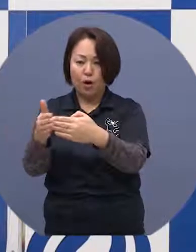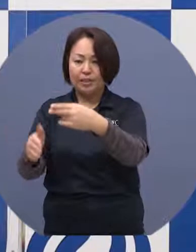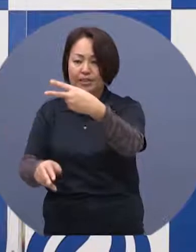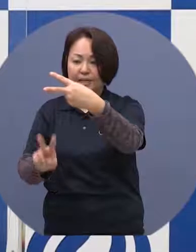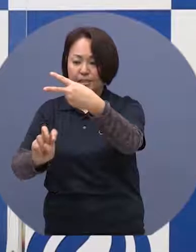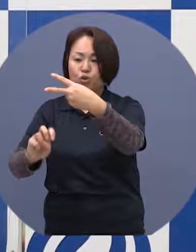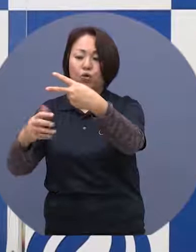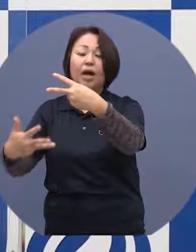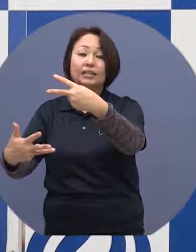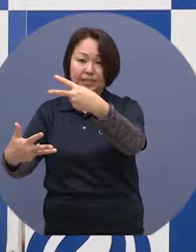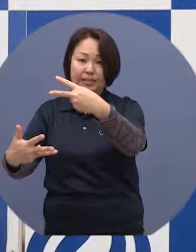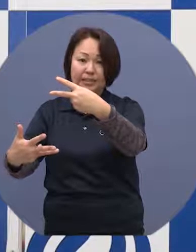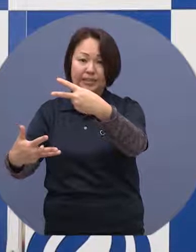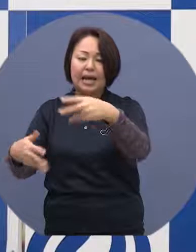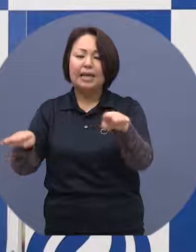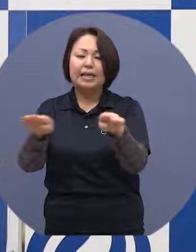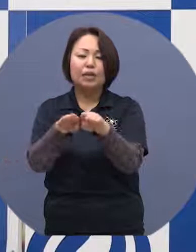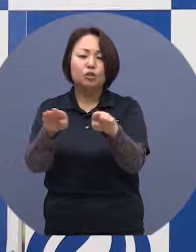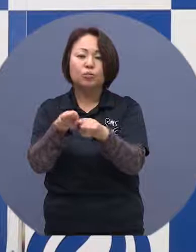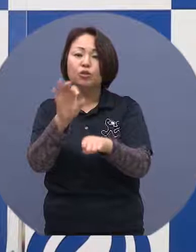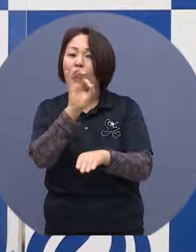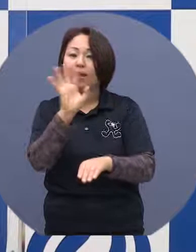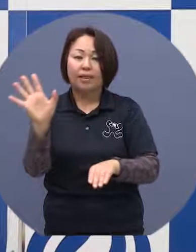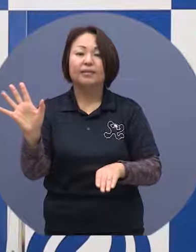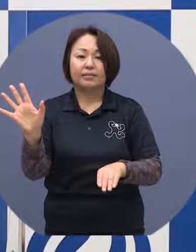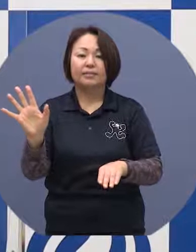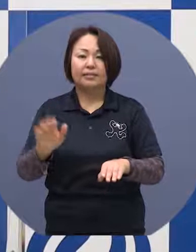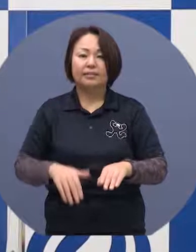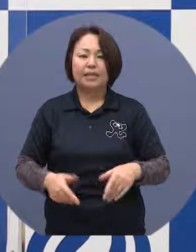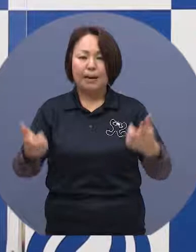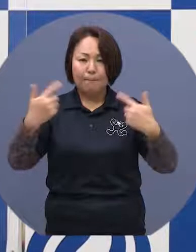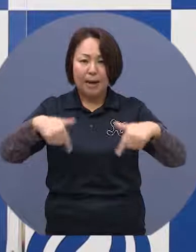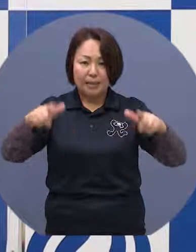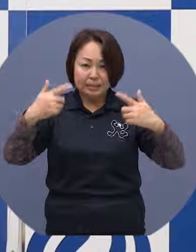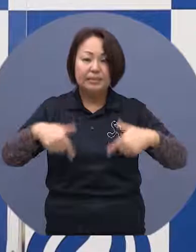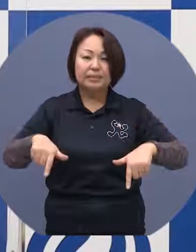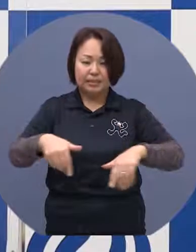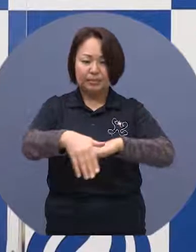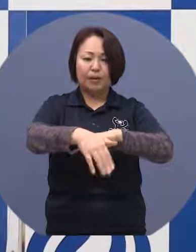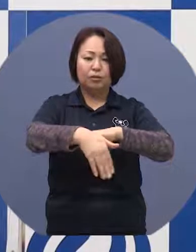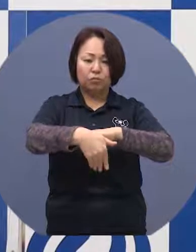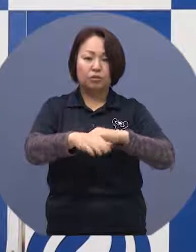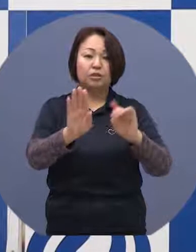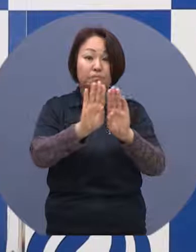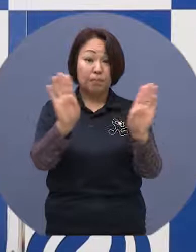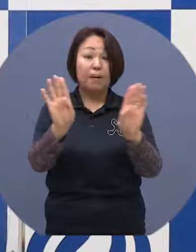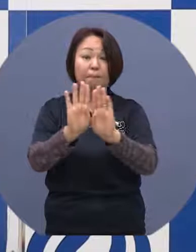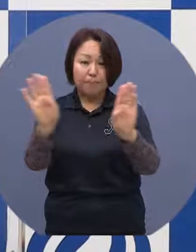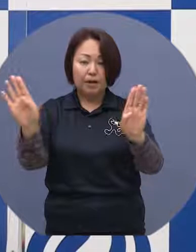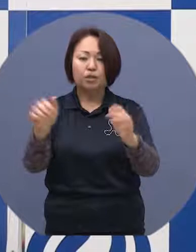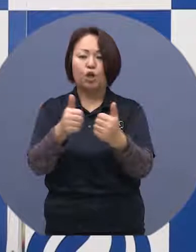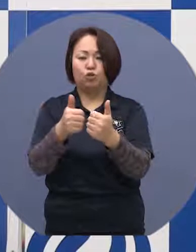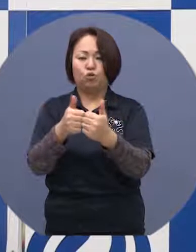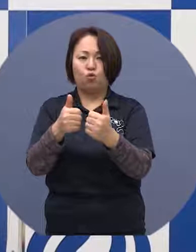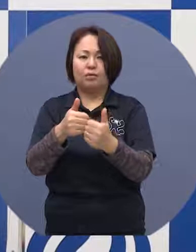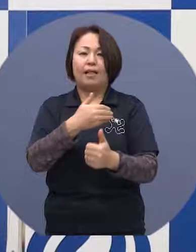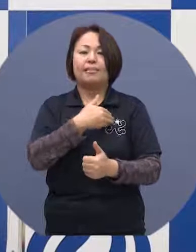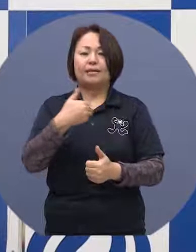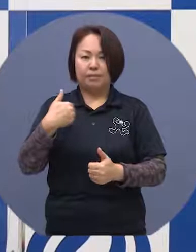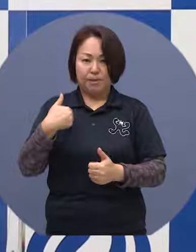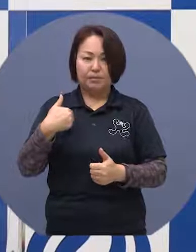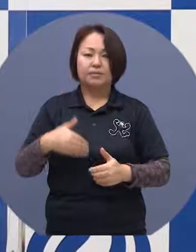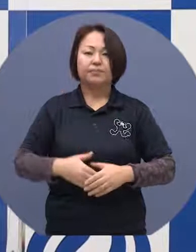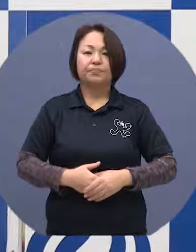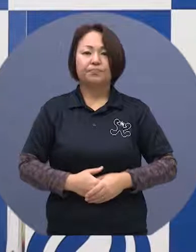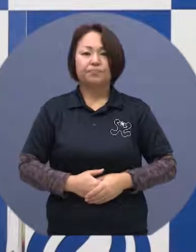こちらは年中無休ということでございますので毎日その方窓口を設置開催多させていただくことにしており